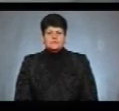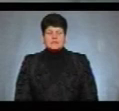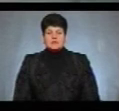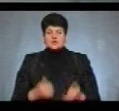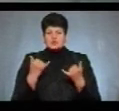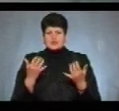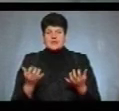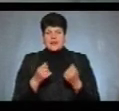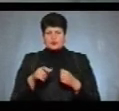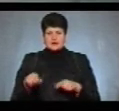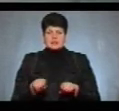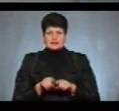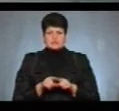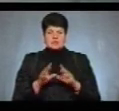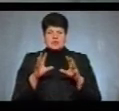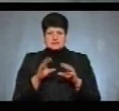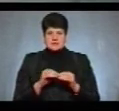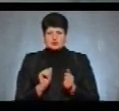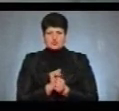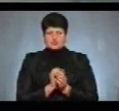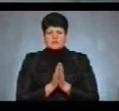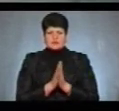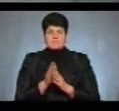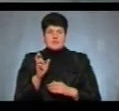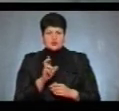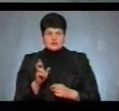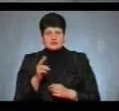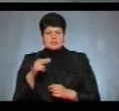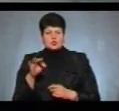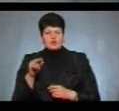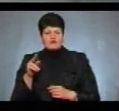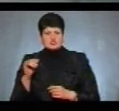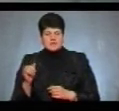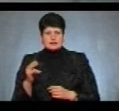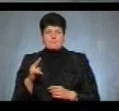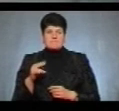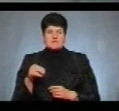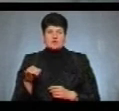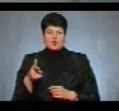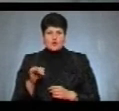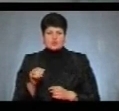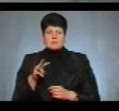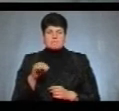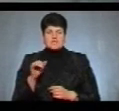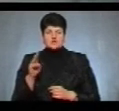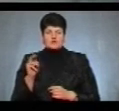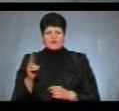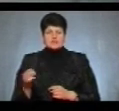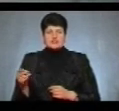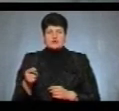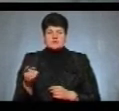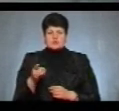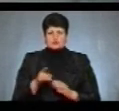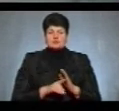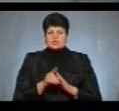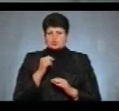Сьогодні рятувальники також гасили загоряння трави у Білій, Березовиці, Довжанці, Підгородньому, Великих Гаях і Мишковичах Тернопільського району. З початку